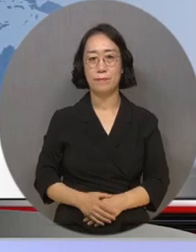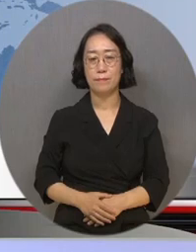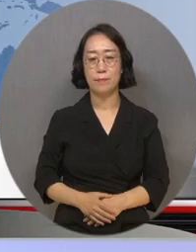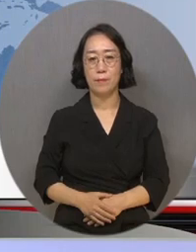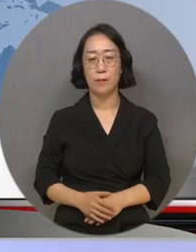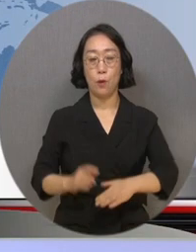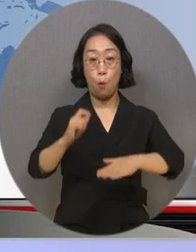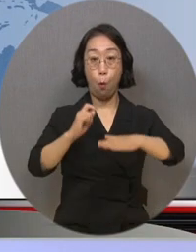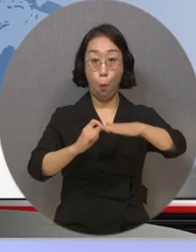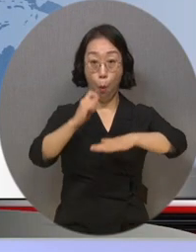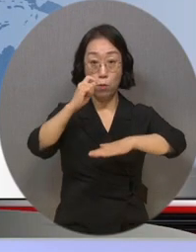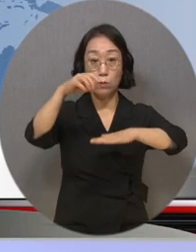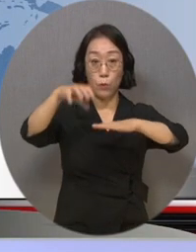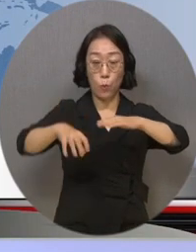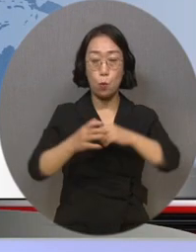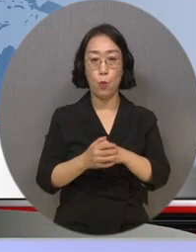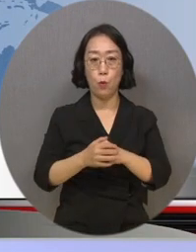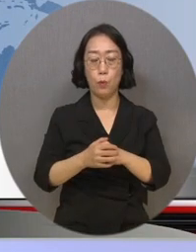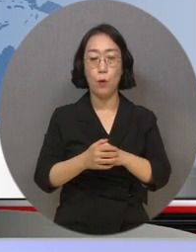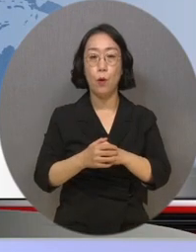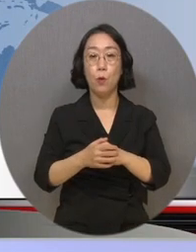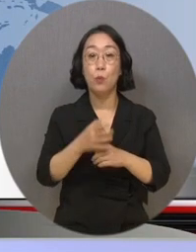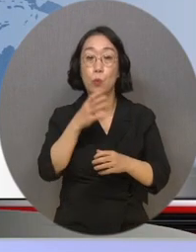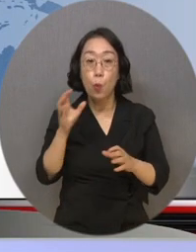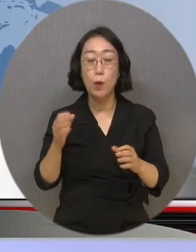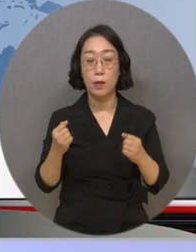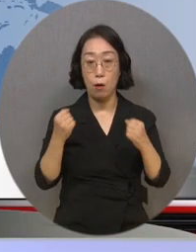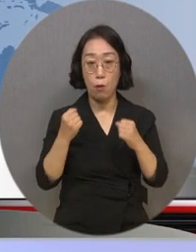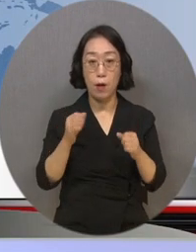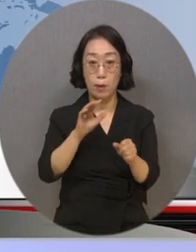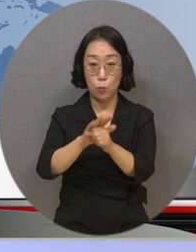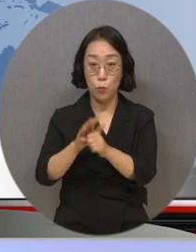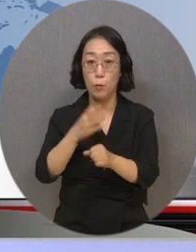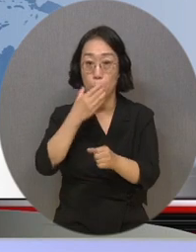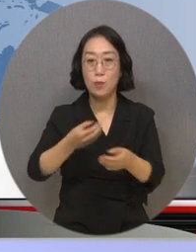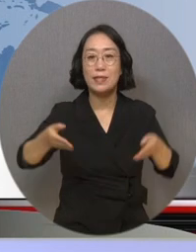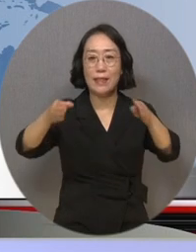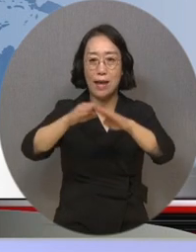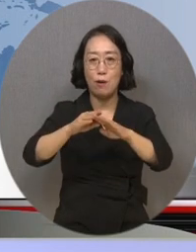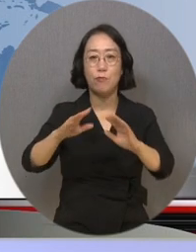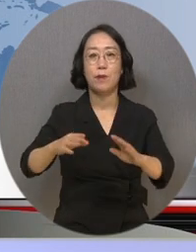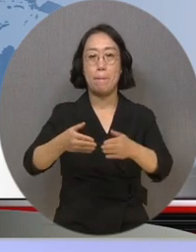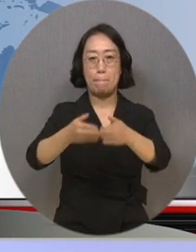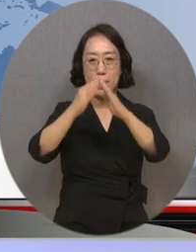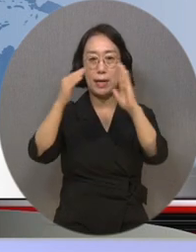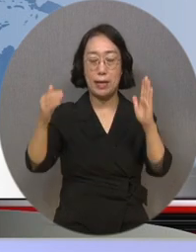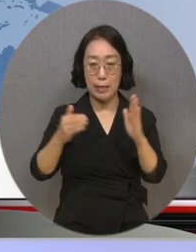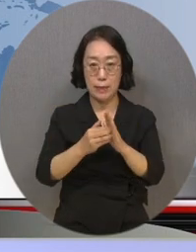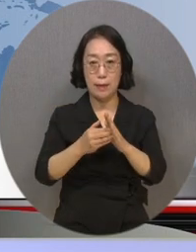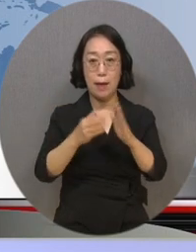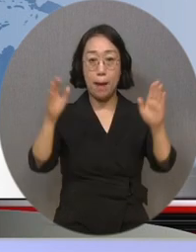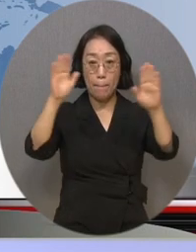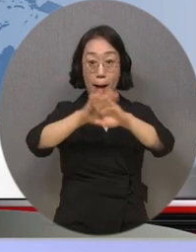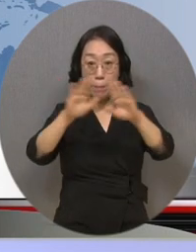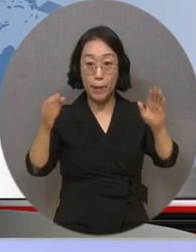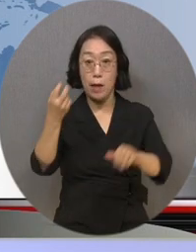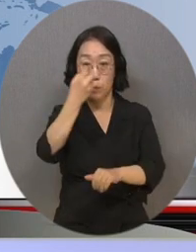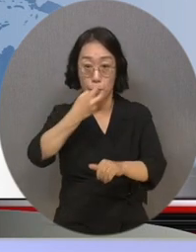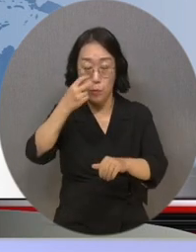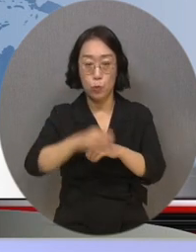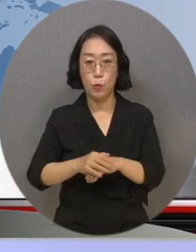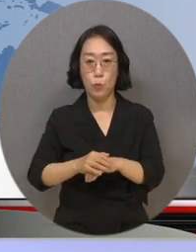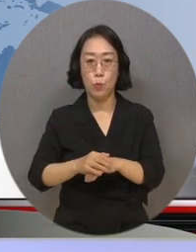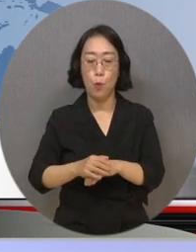전남 고흥군의 도양 노인건강복재타운이 준공됐습니다 주야간 보호센터와 치매 전문